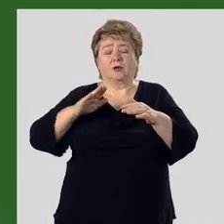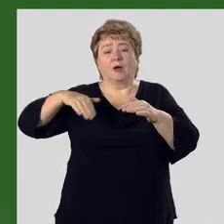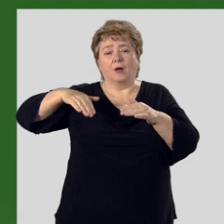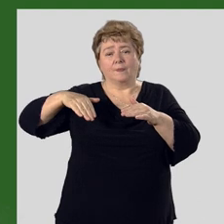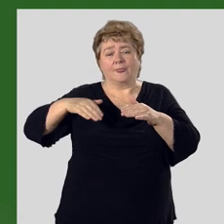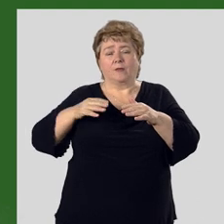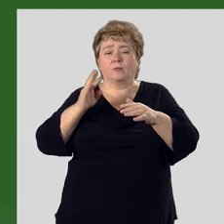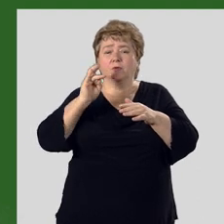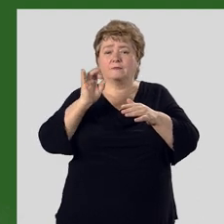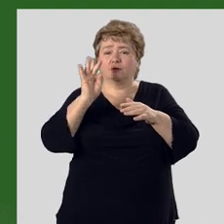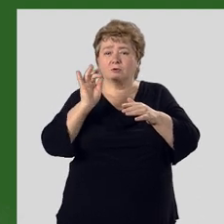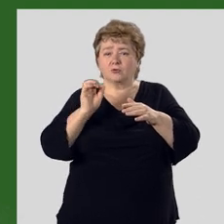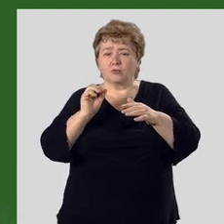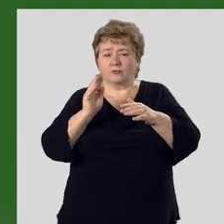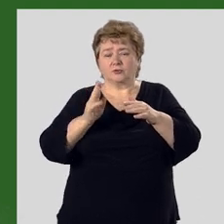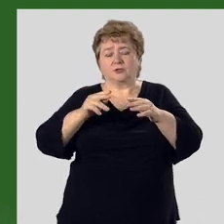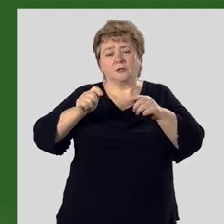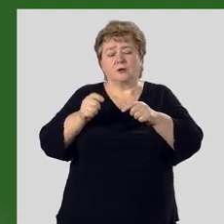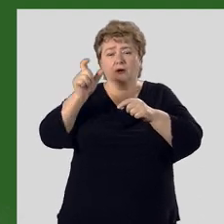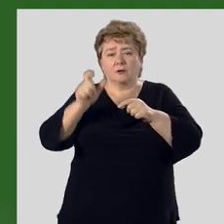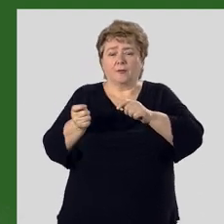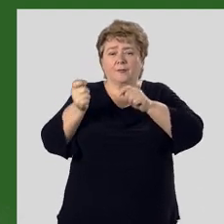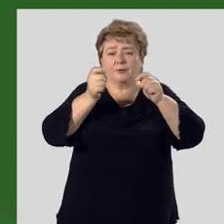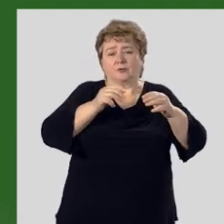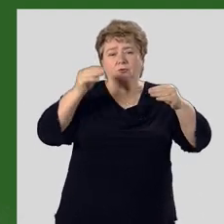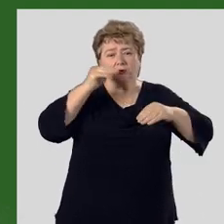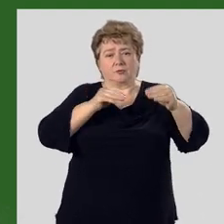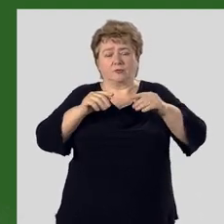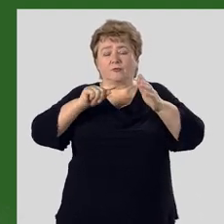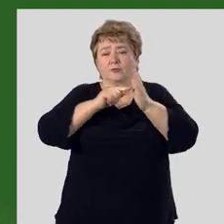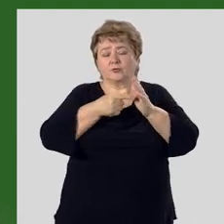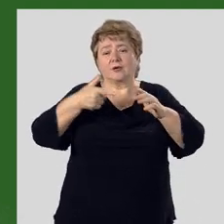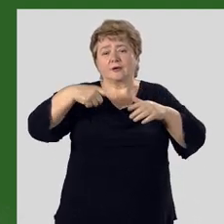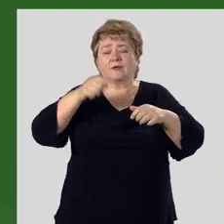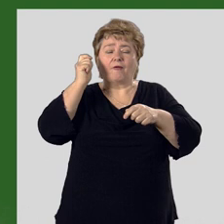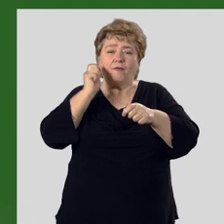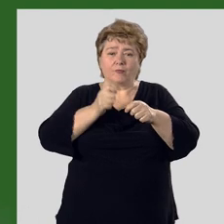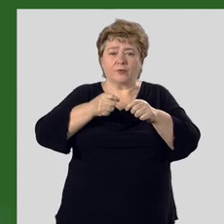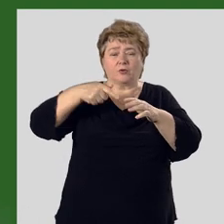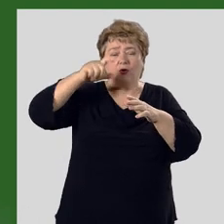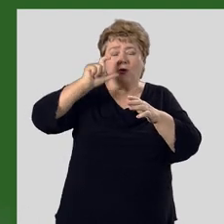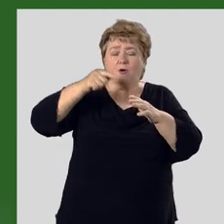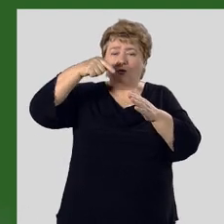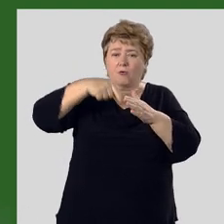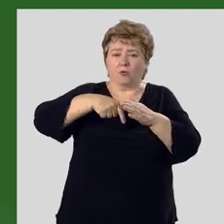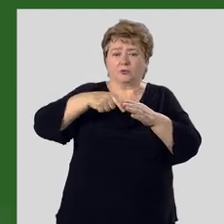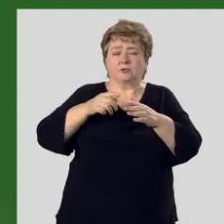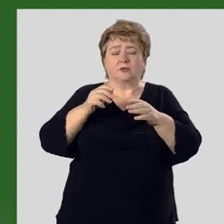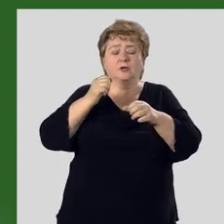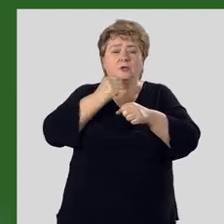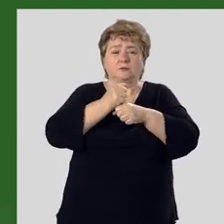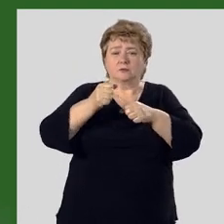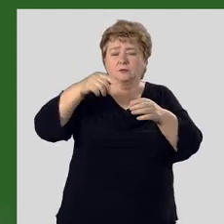Далее нивелировщик переносит прибор в точку, где вбит колышек, устанавливает нивелир